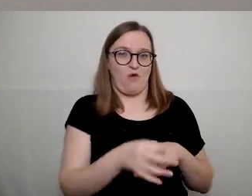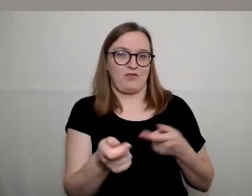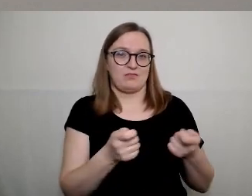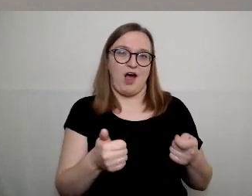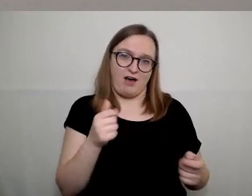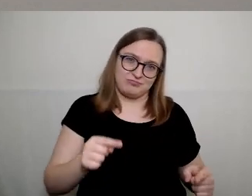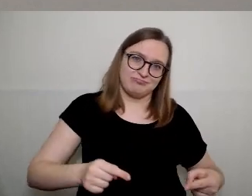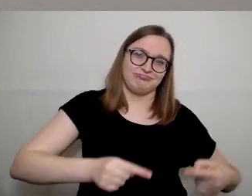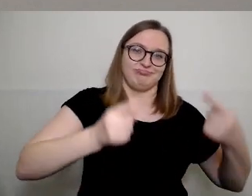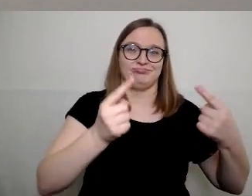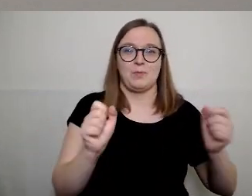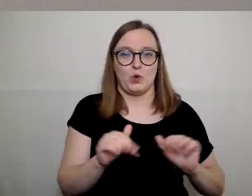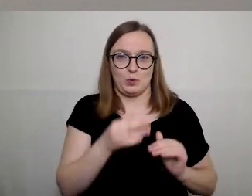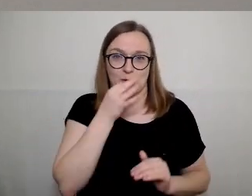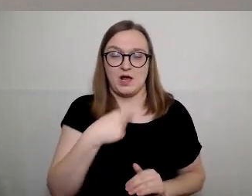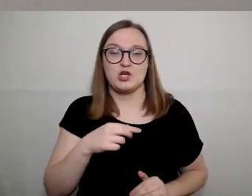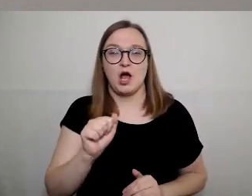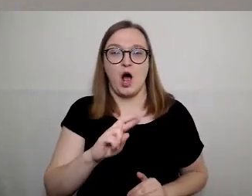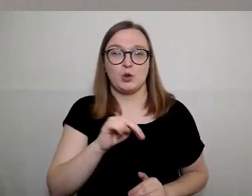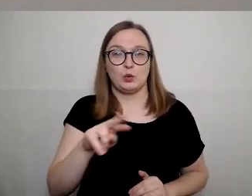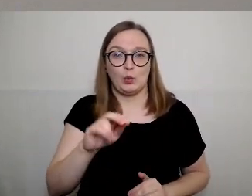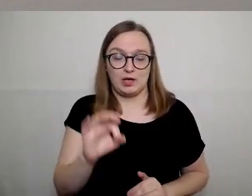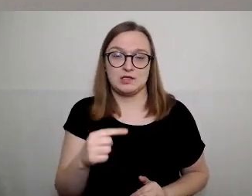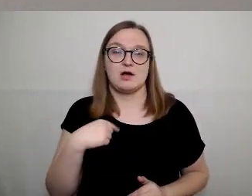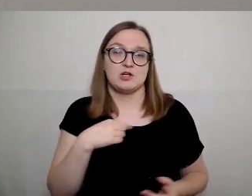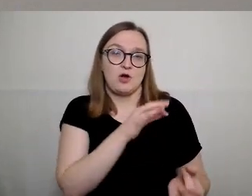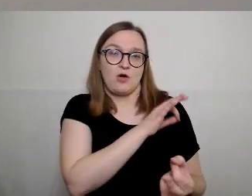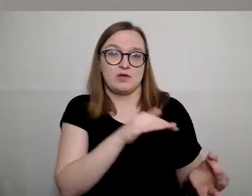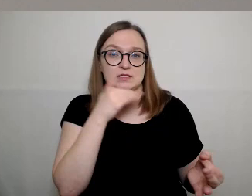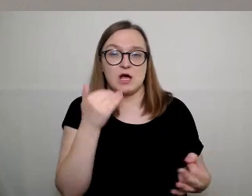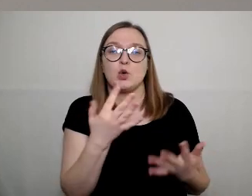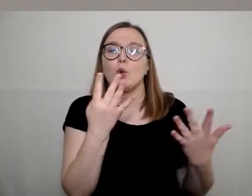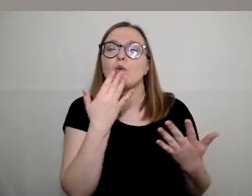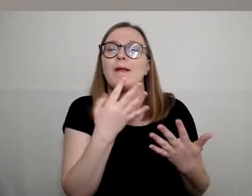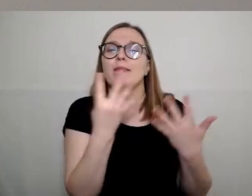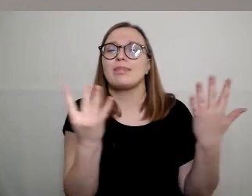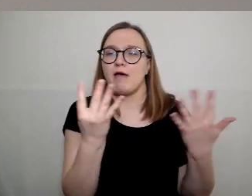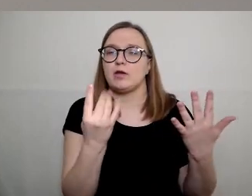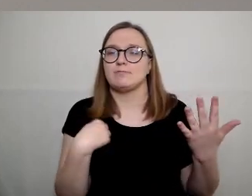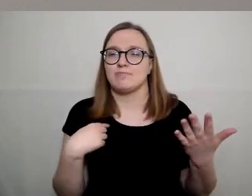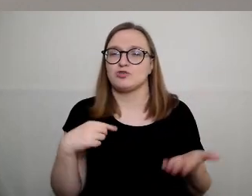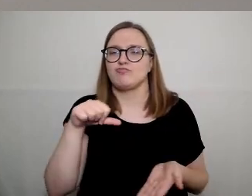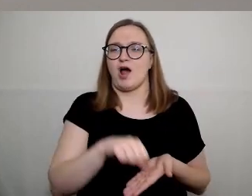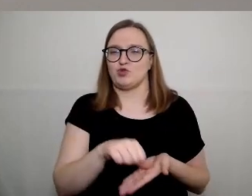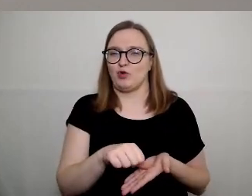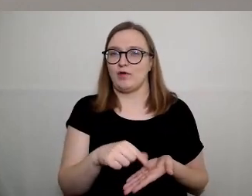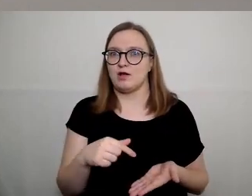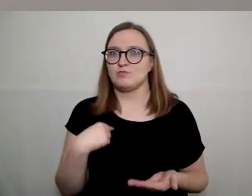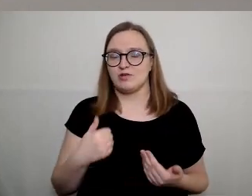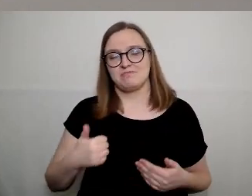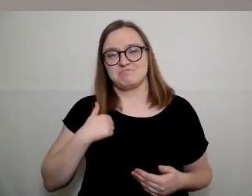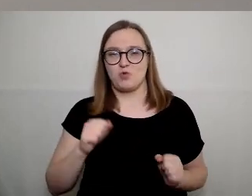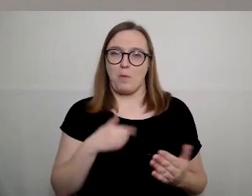esu Artūras, atstovauju TS LKD sąrašo numeris 9. Ir tikrai man garbė pristatyti jums visą sąrašą,